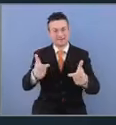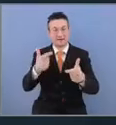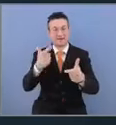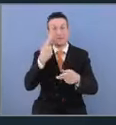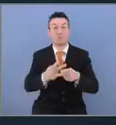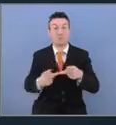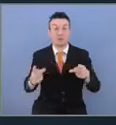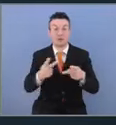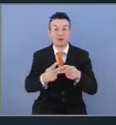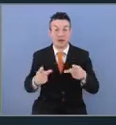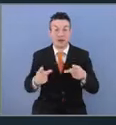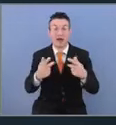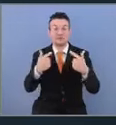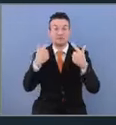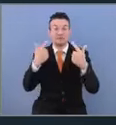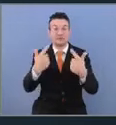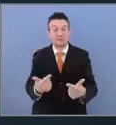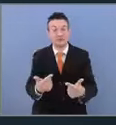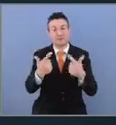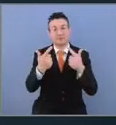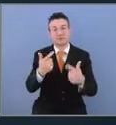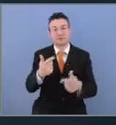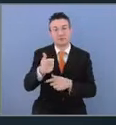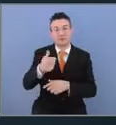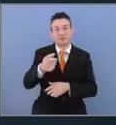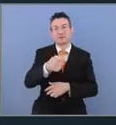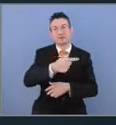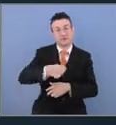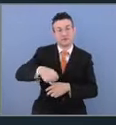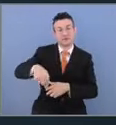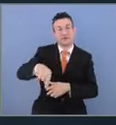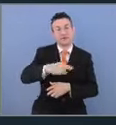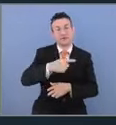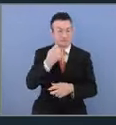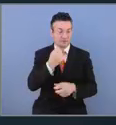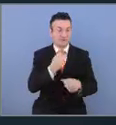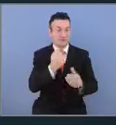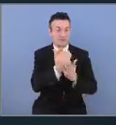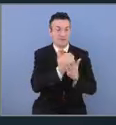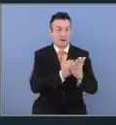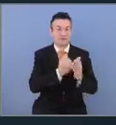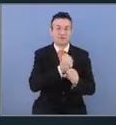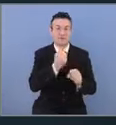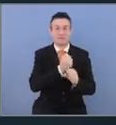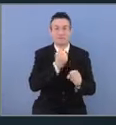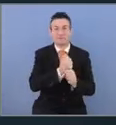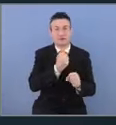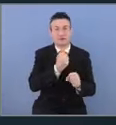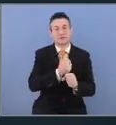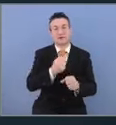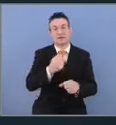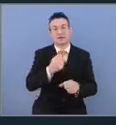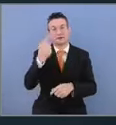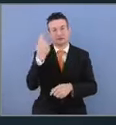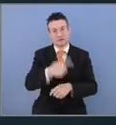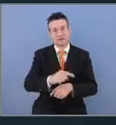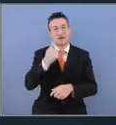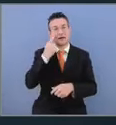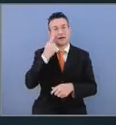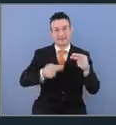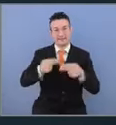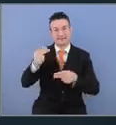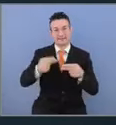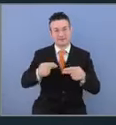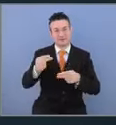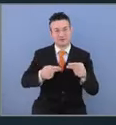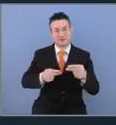di convogliare anche ad un piano di lavoro all'interno di questa istituzione, di questa pubblica amministrazione, proprio per cercare, oltre al